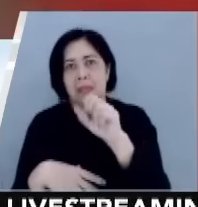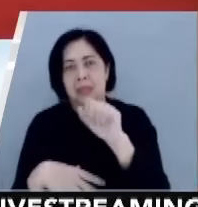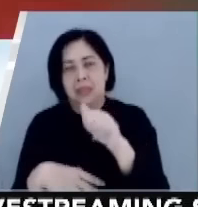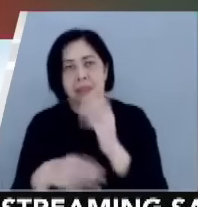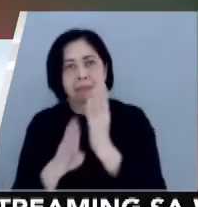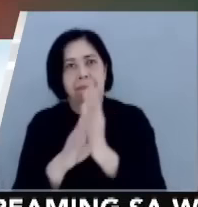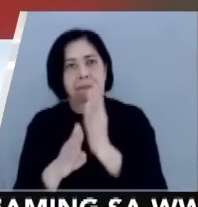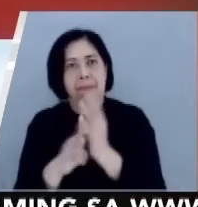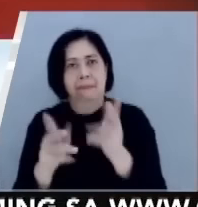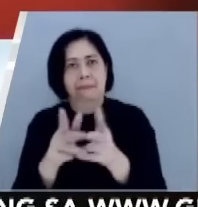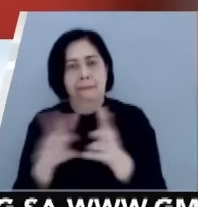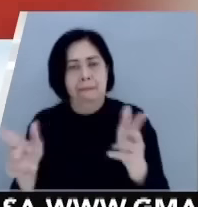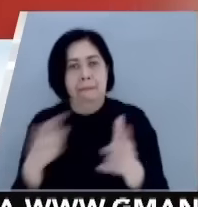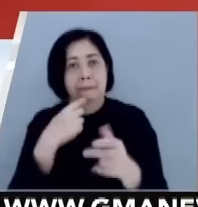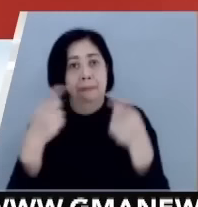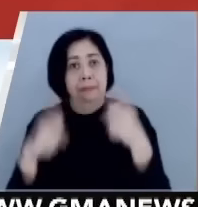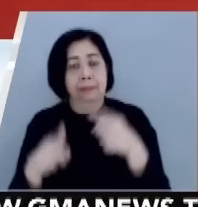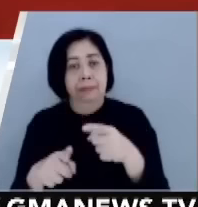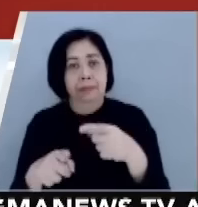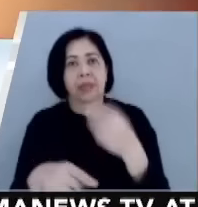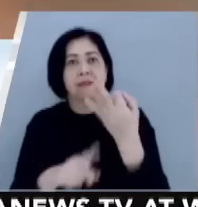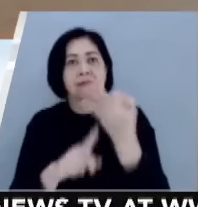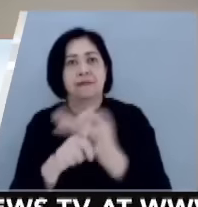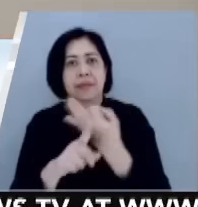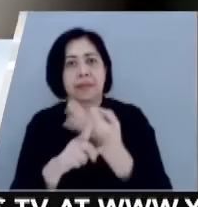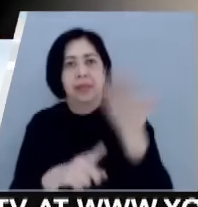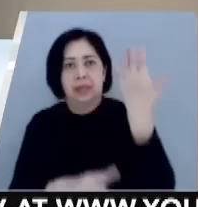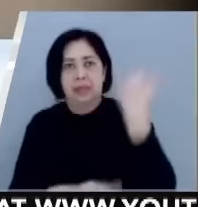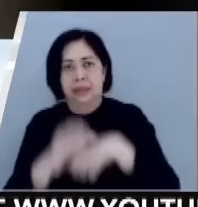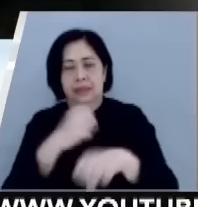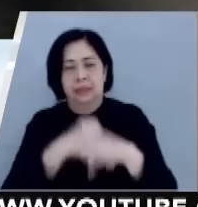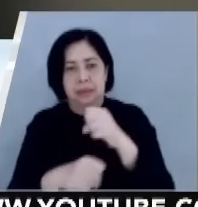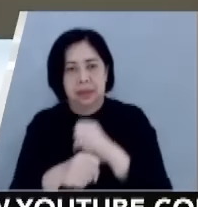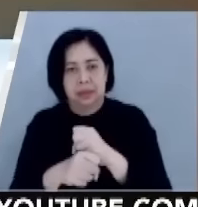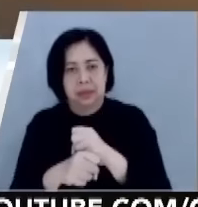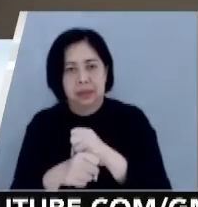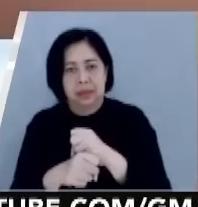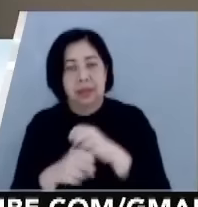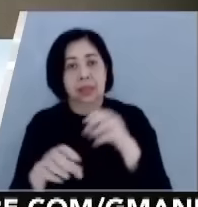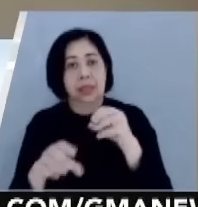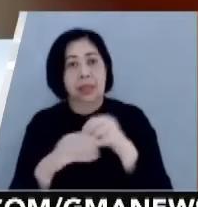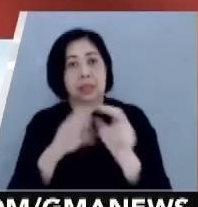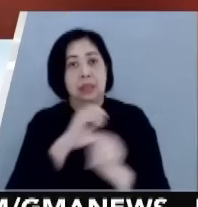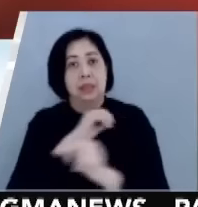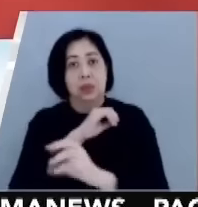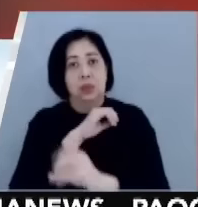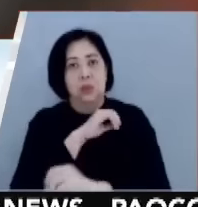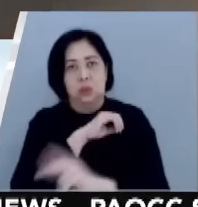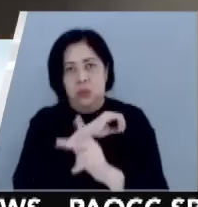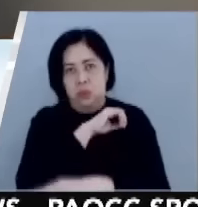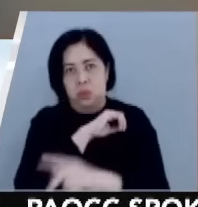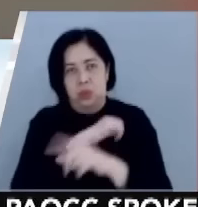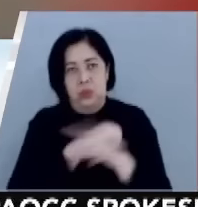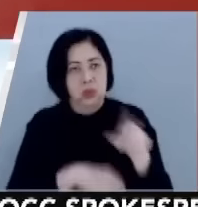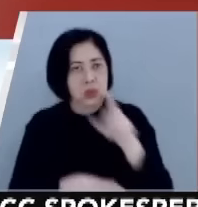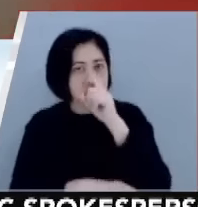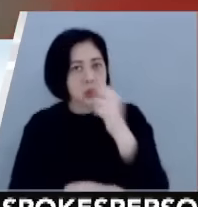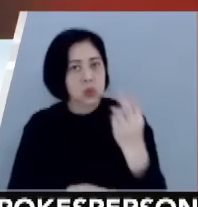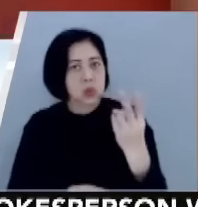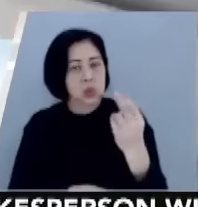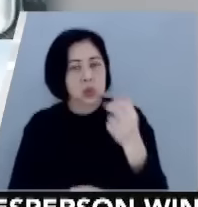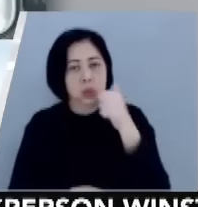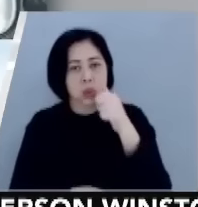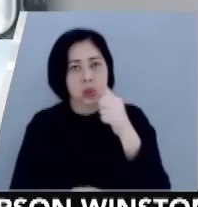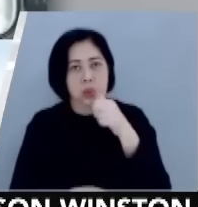sa polisya, nangyari ang krimen Pebrero noong nakaraang taon sa Manapla, Negros Occidental. 12 anyos ang babaeng biktima ng